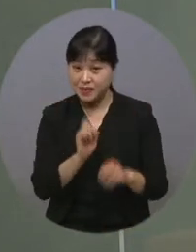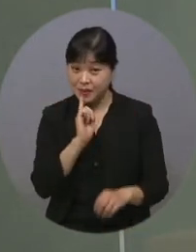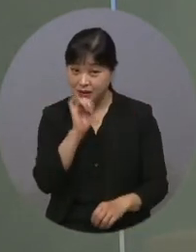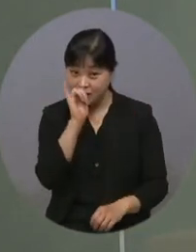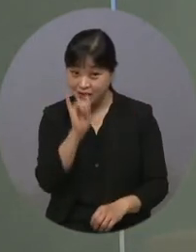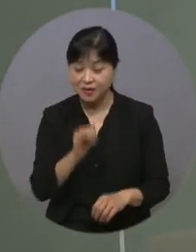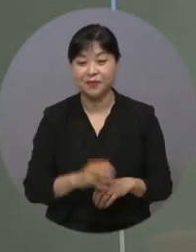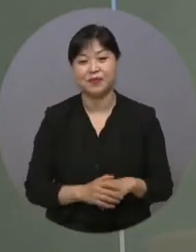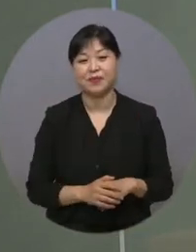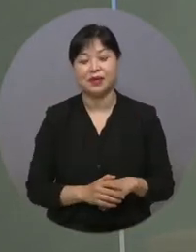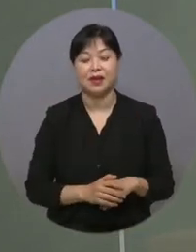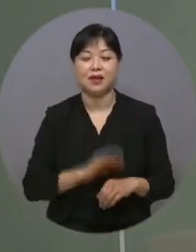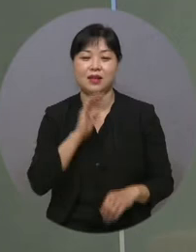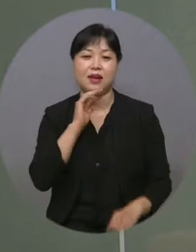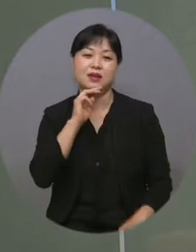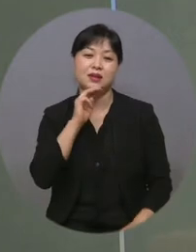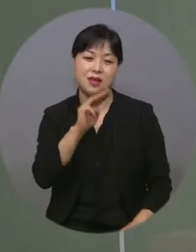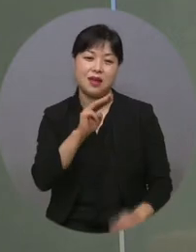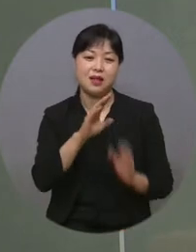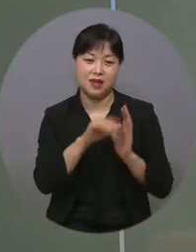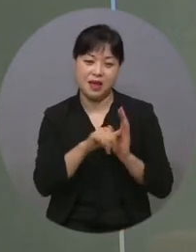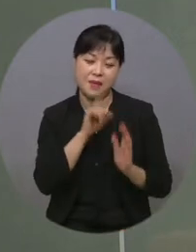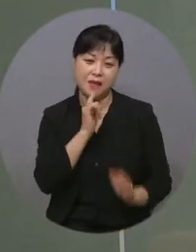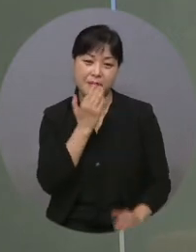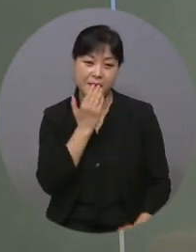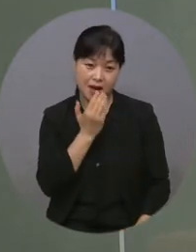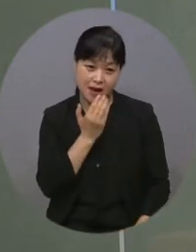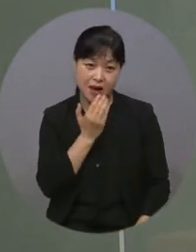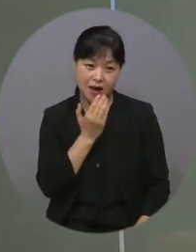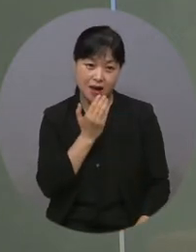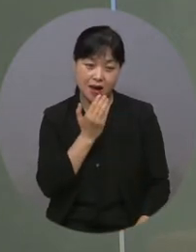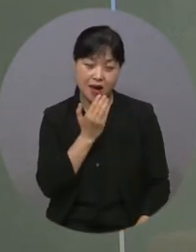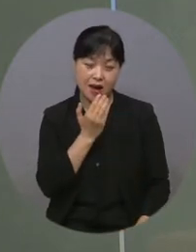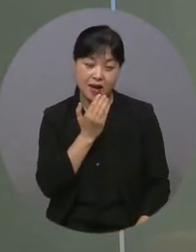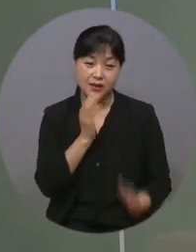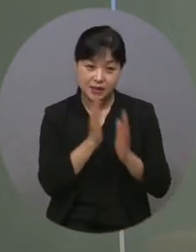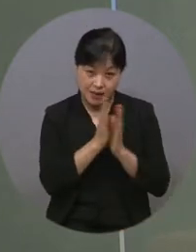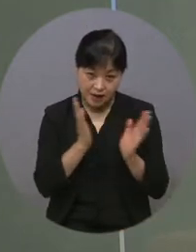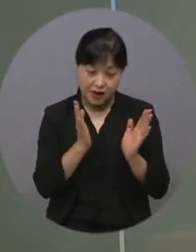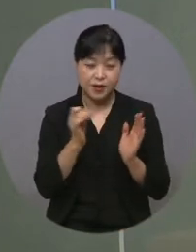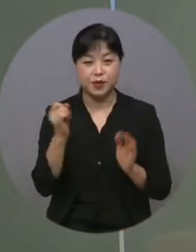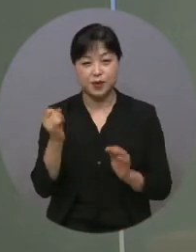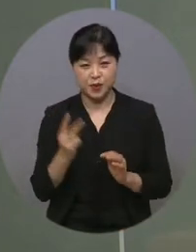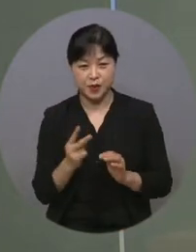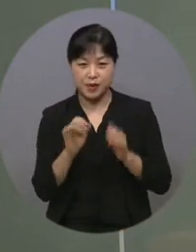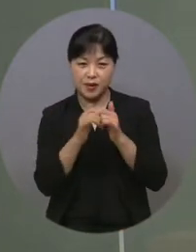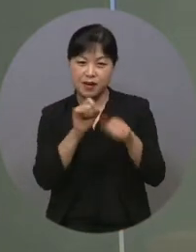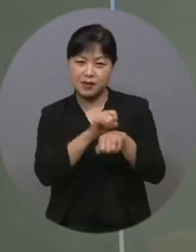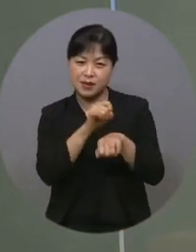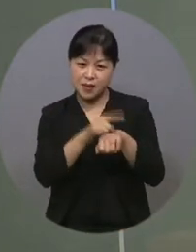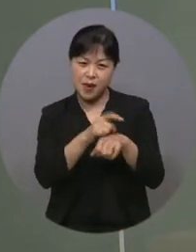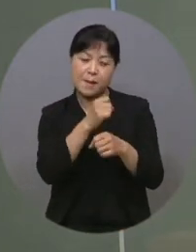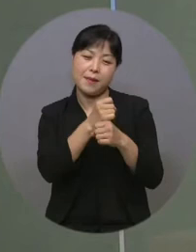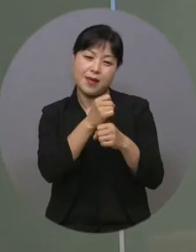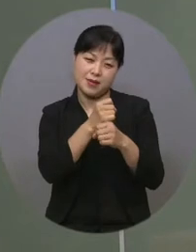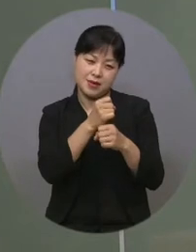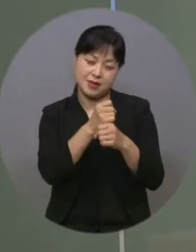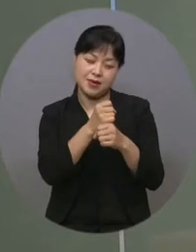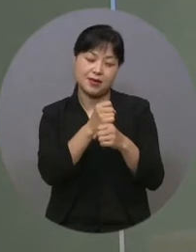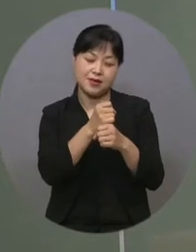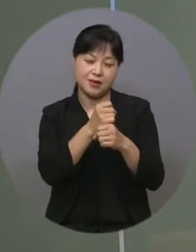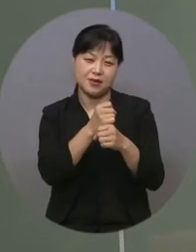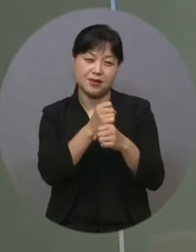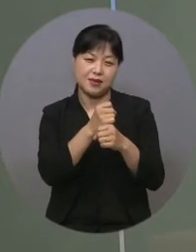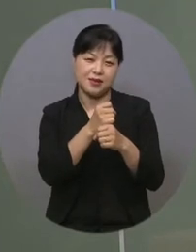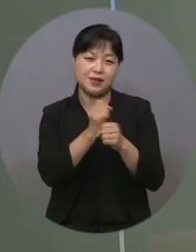세 살쯤 되면은 이제 말도 좀 하려고 그러고 뭔가 인성이 조성되는 시기이기 때문에